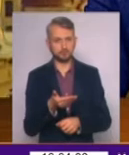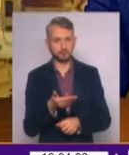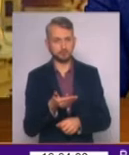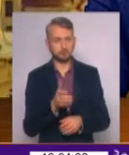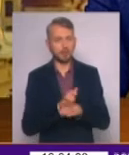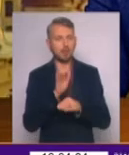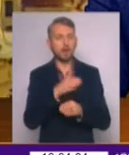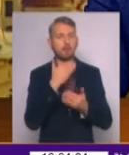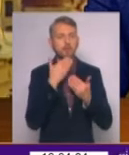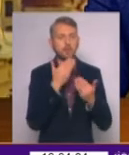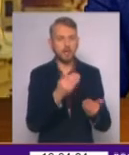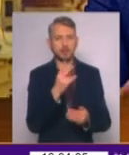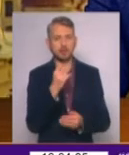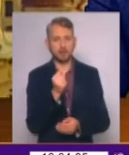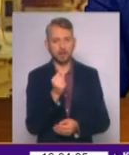направимо звернення на